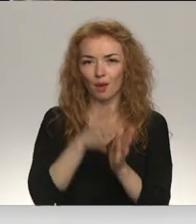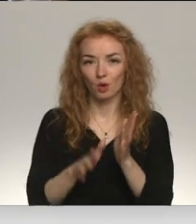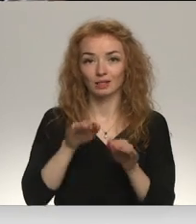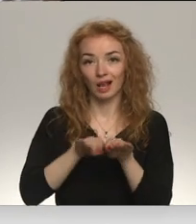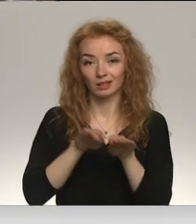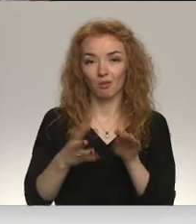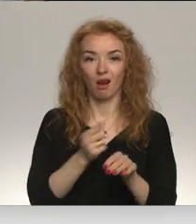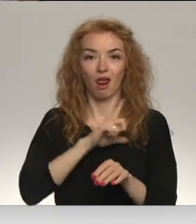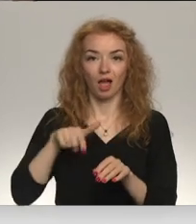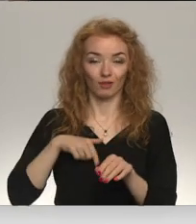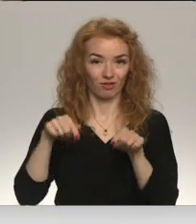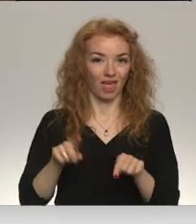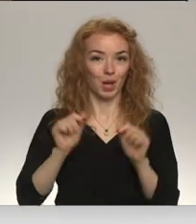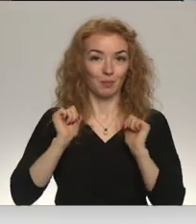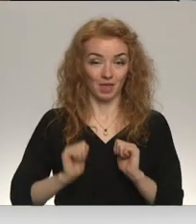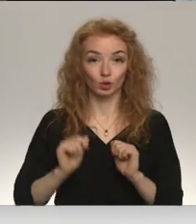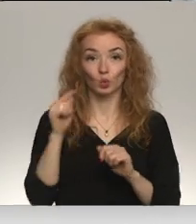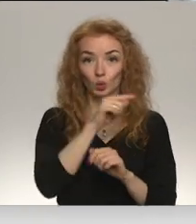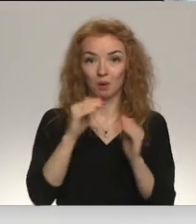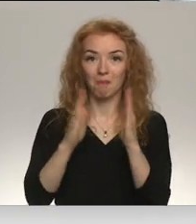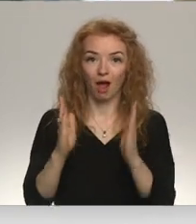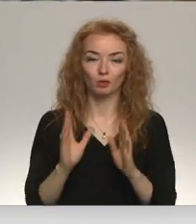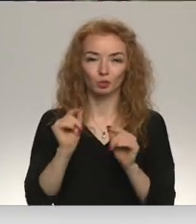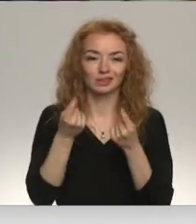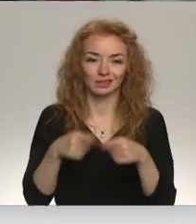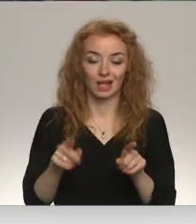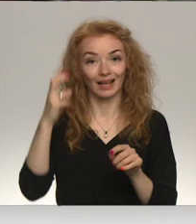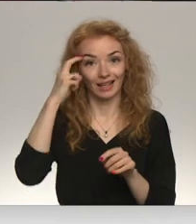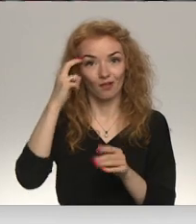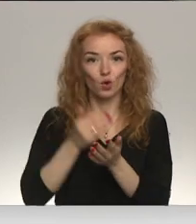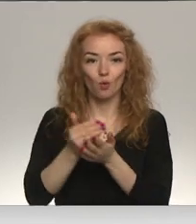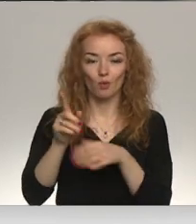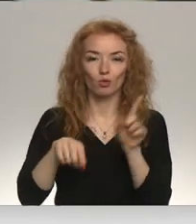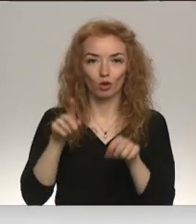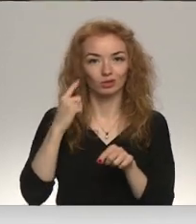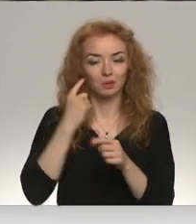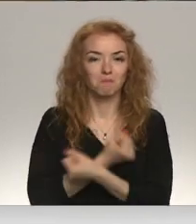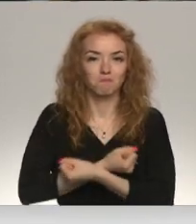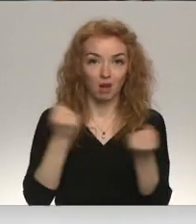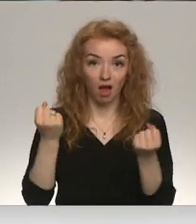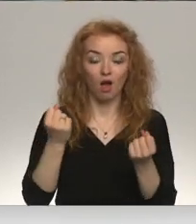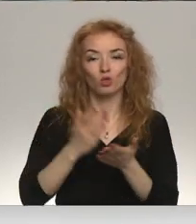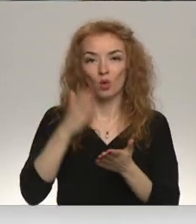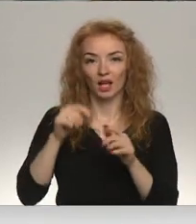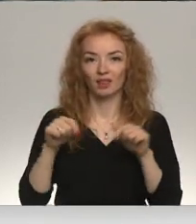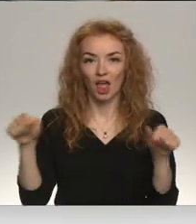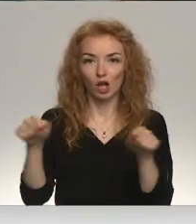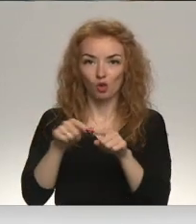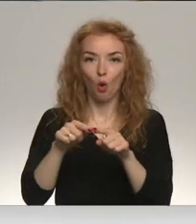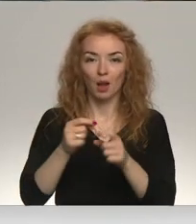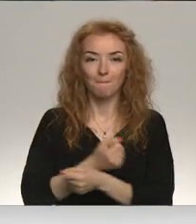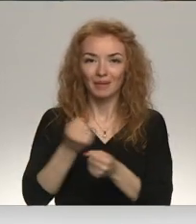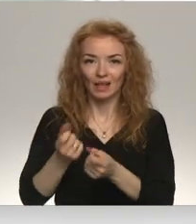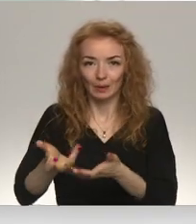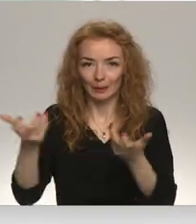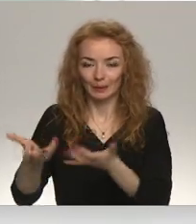Latviju, kur virs debesīm ir miers, situācija mājās būs cita. Kīvā joprojām dzirdamas sprādzienu skaņas, notiek teritorijas atmīnēšana.